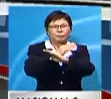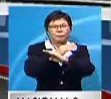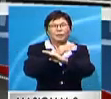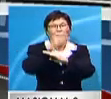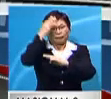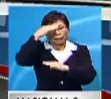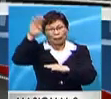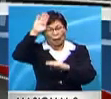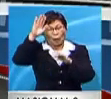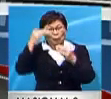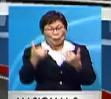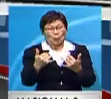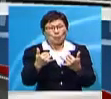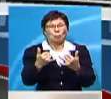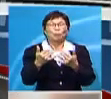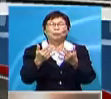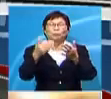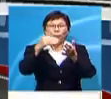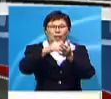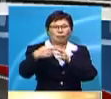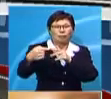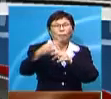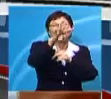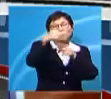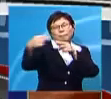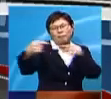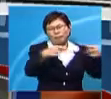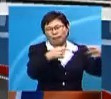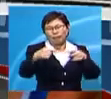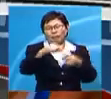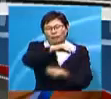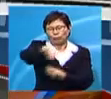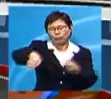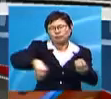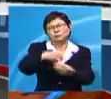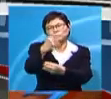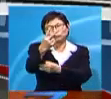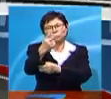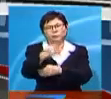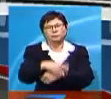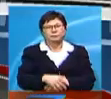semakin konsisten hanya tewas sekali dalam empat perlawanan di pusingan